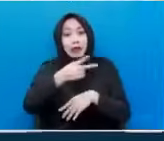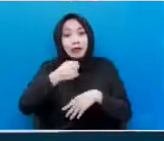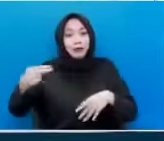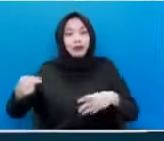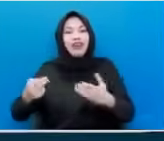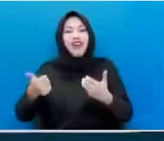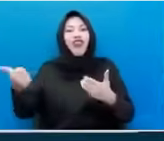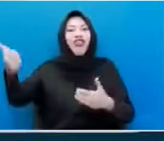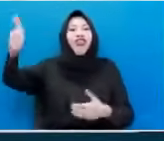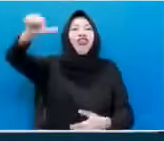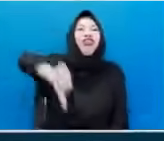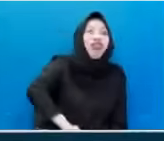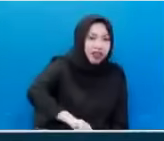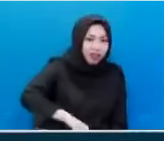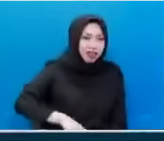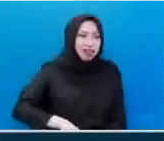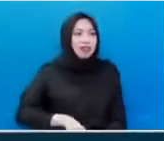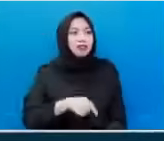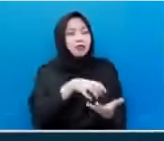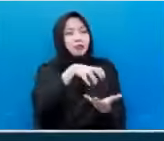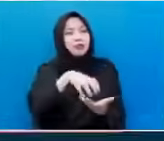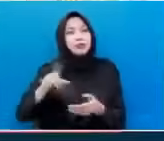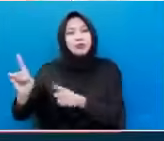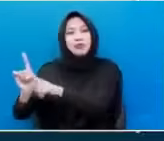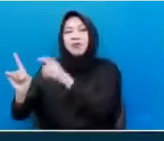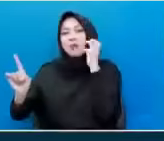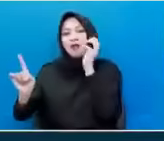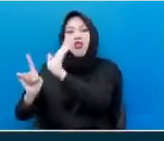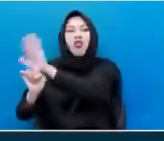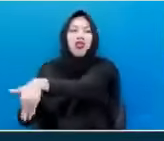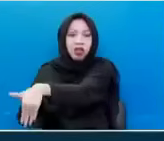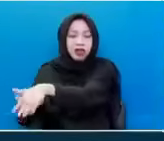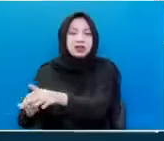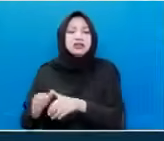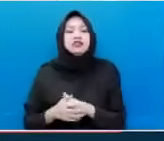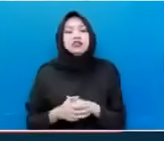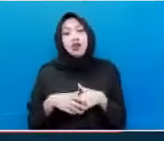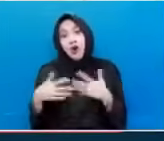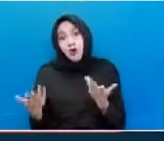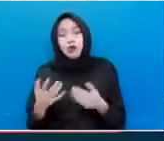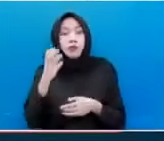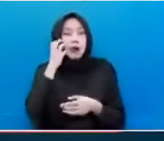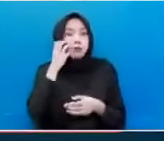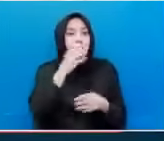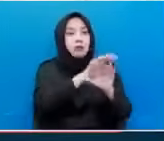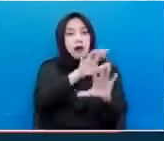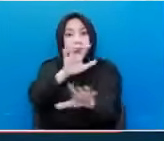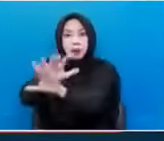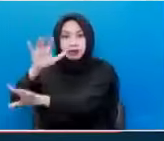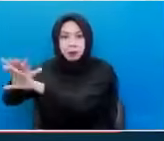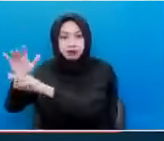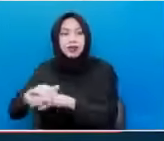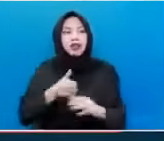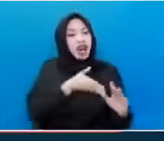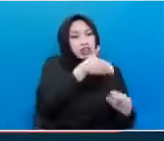itu seperti merendahkan posisi seorang presiden terpilih jadi anda mengti karena justru lupaya Prabowo untuk memperkuat e statement tadi